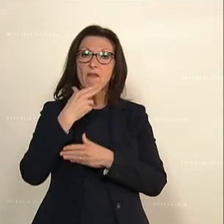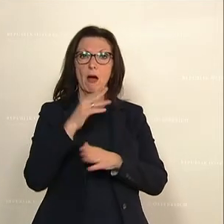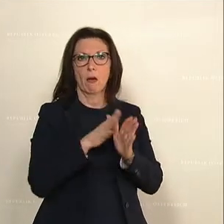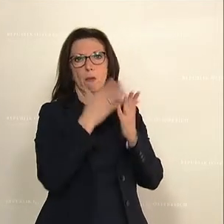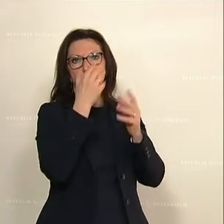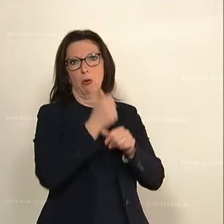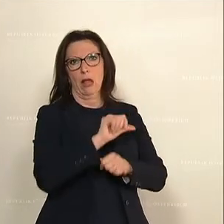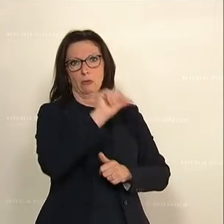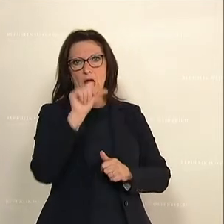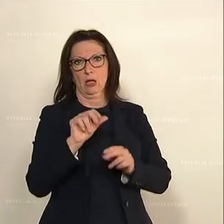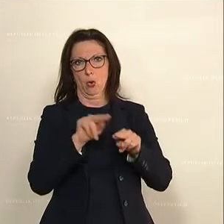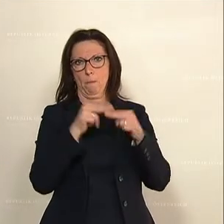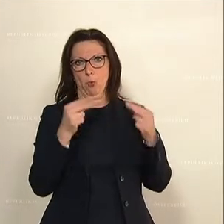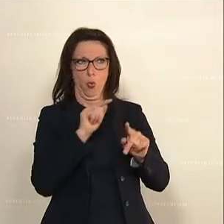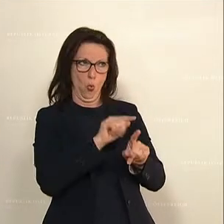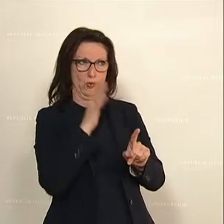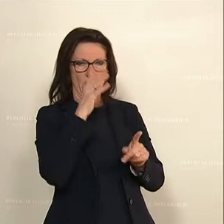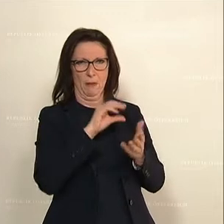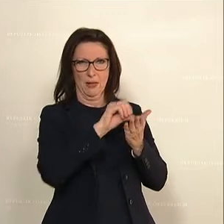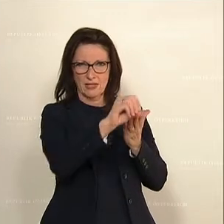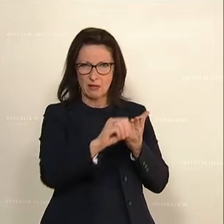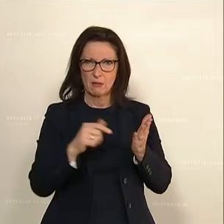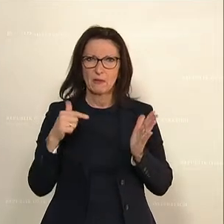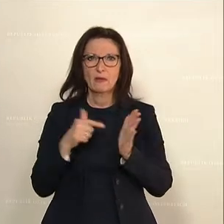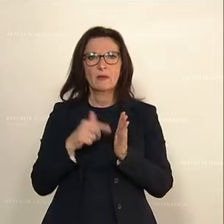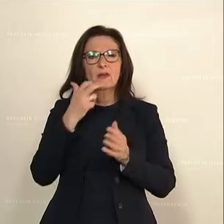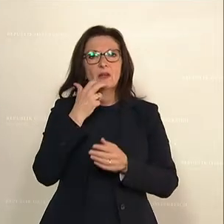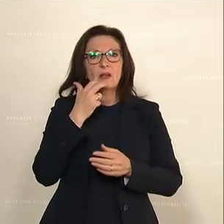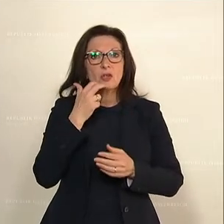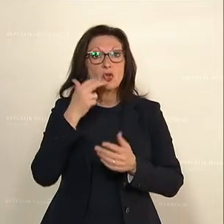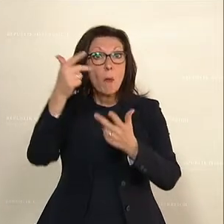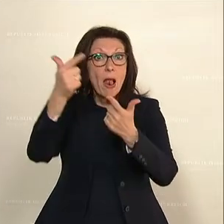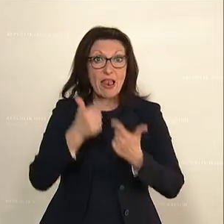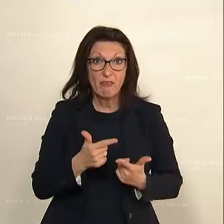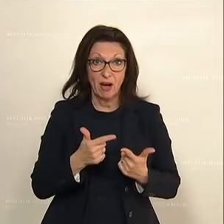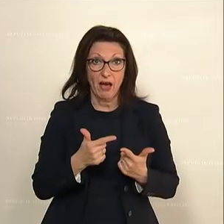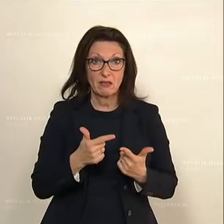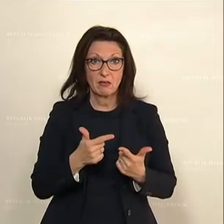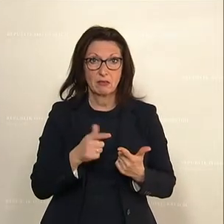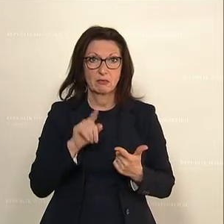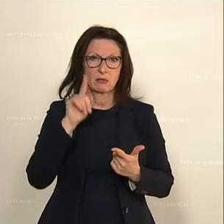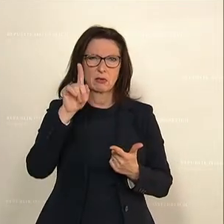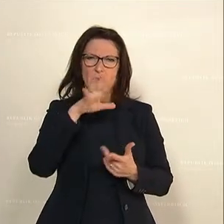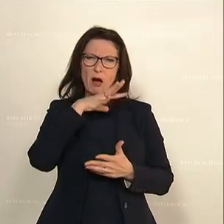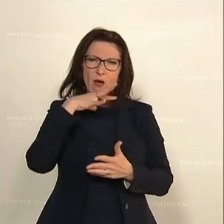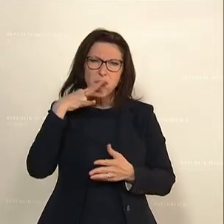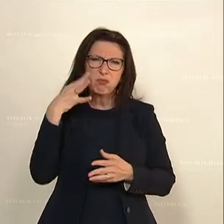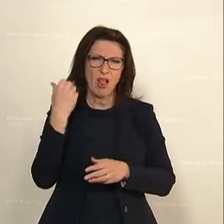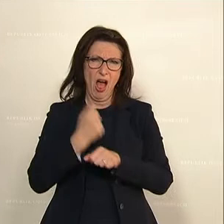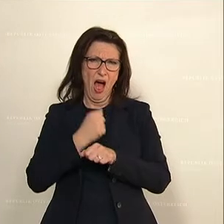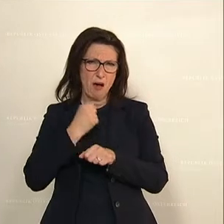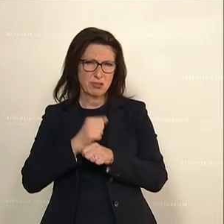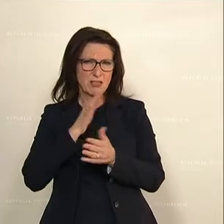Buchhaltungsagentur des Bundes. Und weil dem Stromlieferanten natürlich hier ein erheblicher administrativer